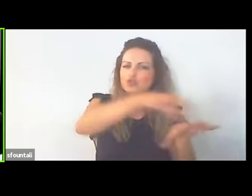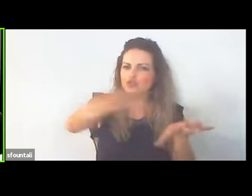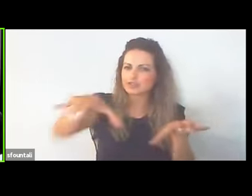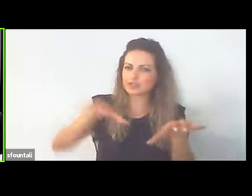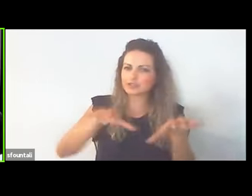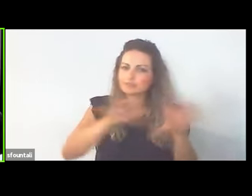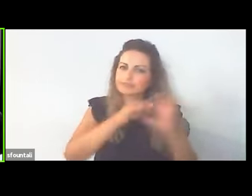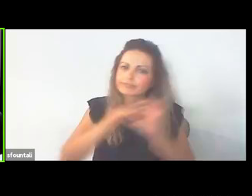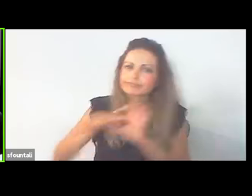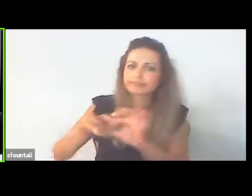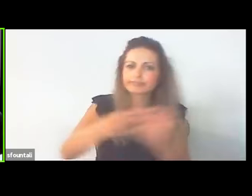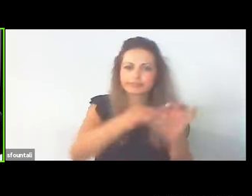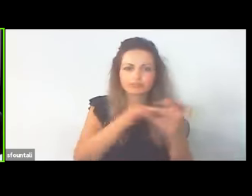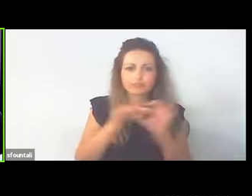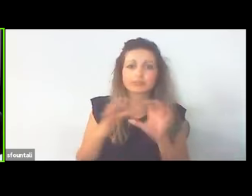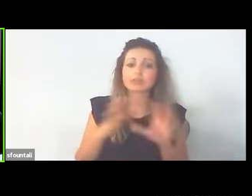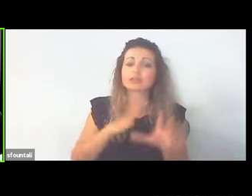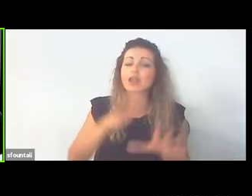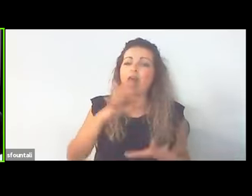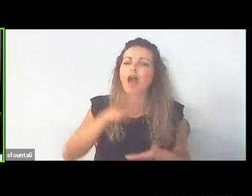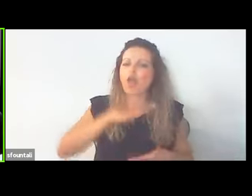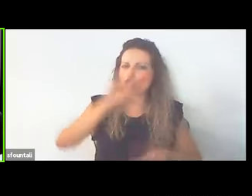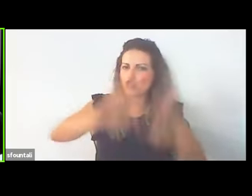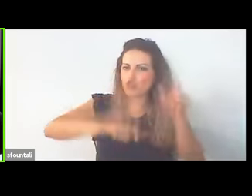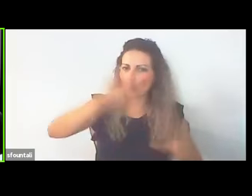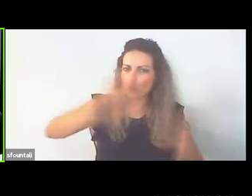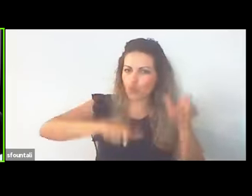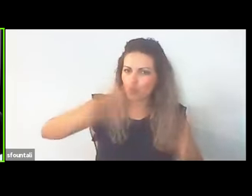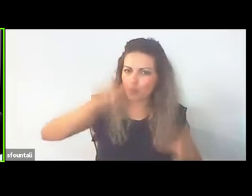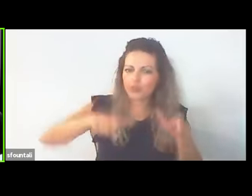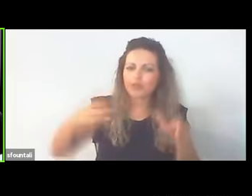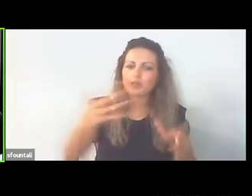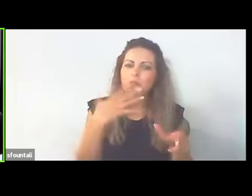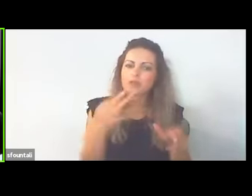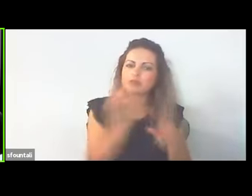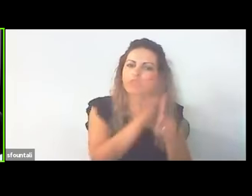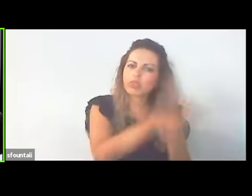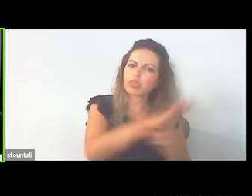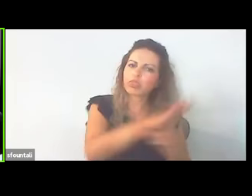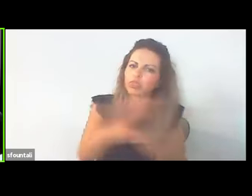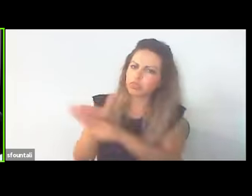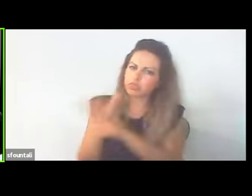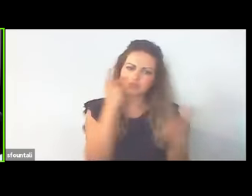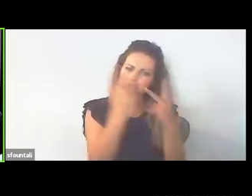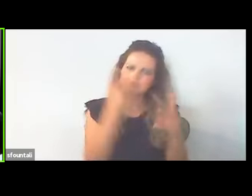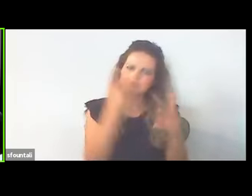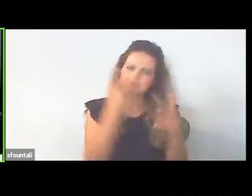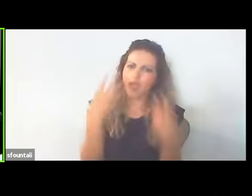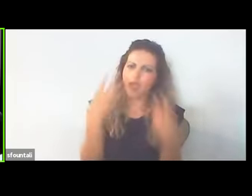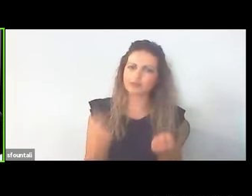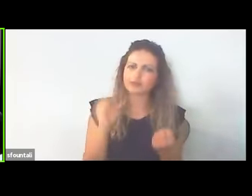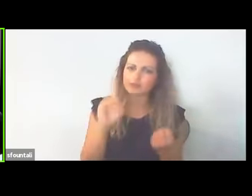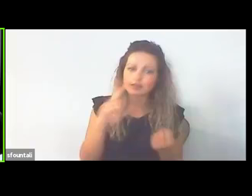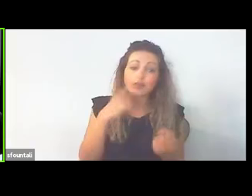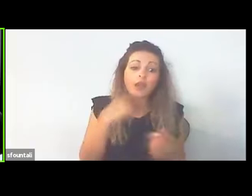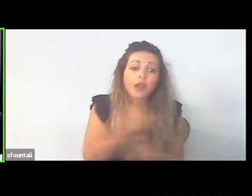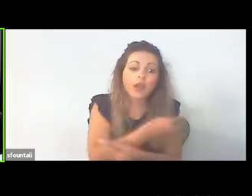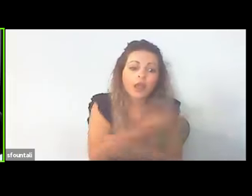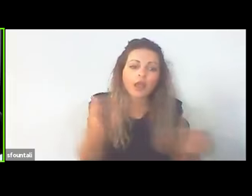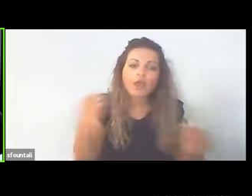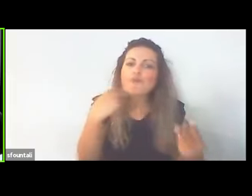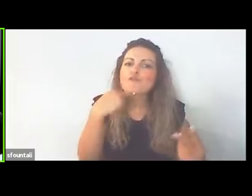εδώ κυρίαρχα των γυναικών, που φύγονται τα δικαιώματά τους και να δώσει φωνή ακριβώς σε αυτούς και αυτές